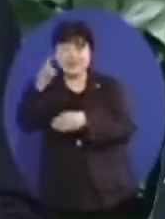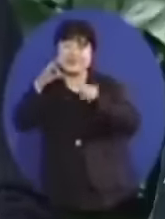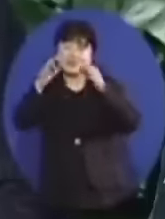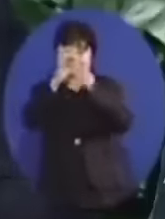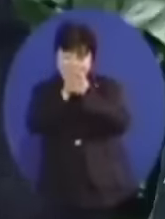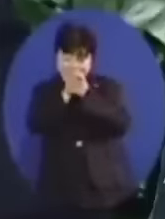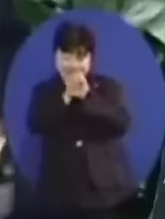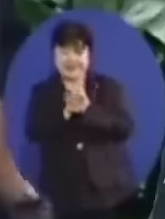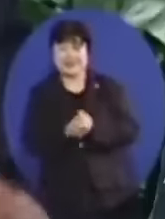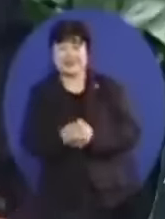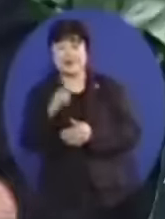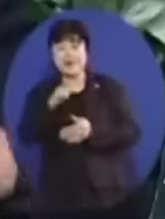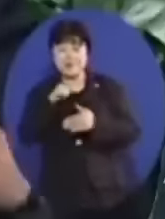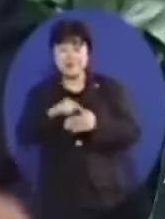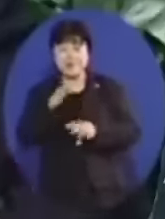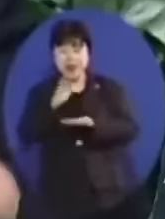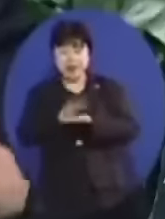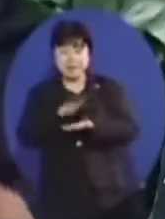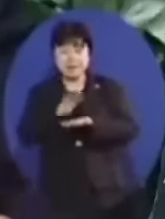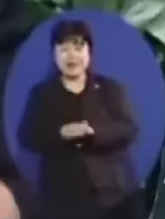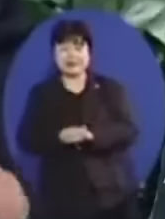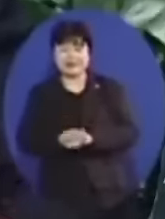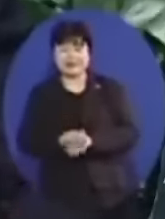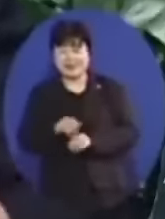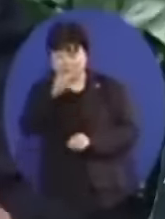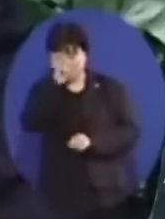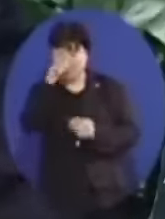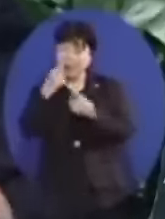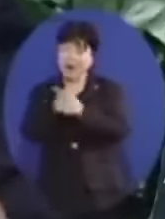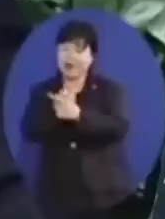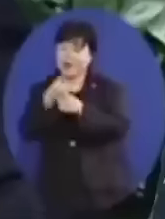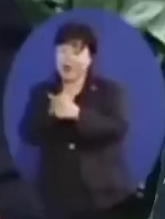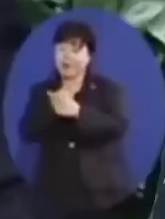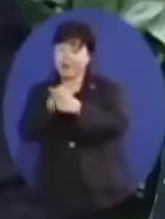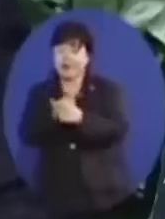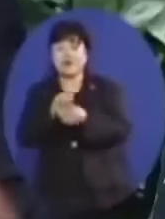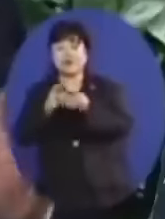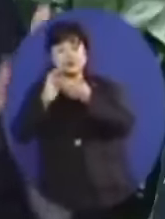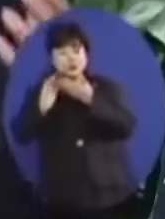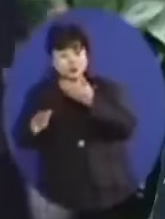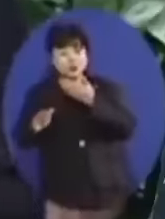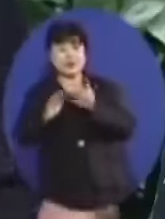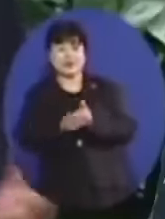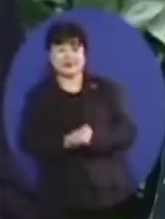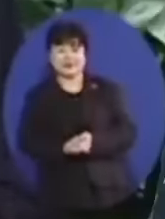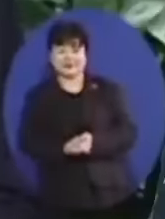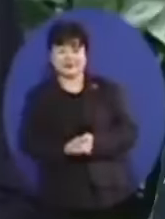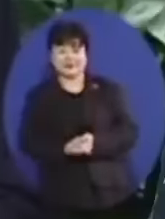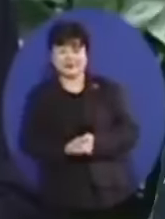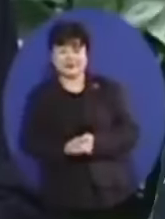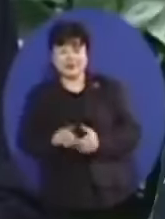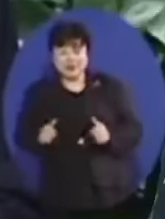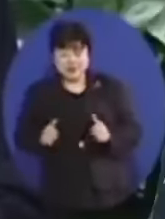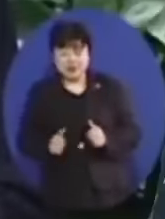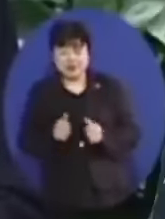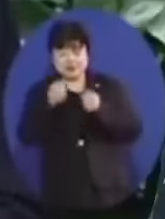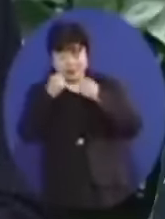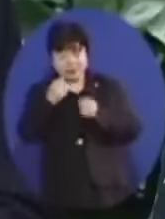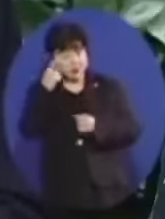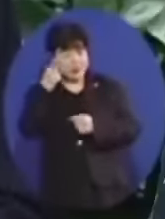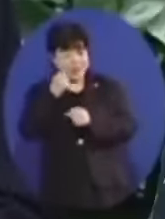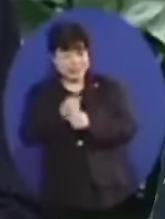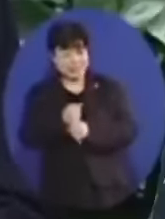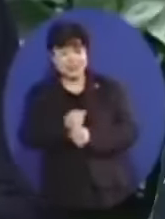기도할 때 우리 마음의 밭을 갈아 새기는 것입니다. 아, 그러고 난 다음에 같이 긍정적이고 적극적이고 창조적이고